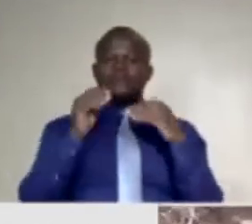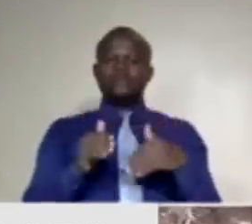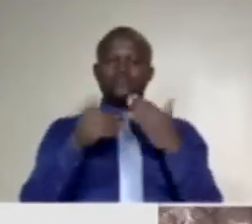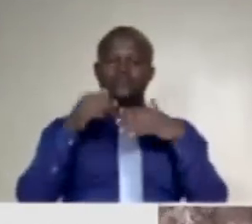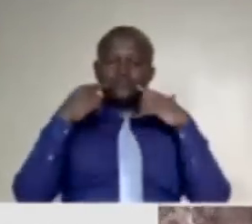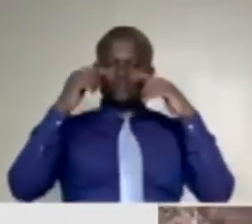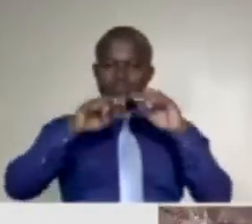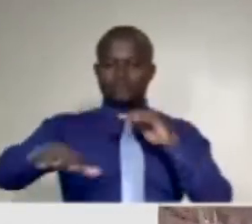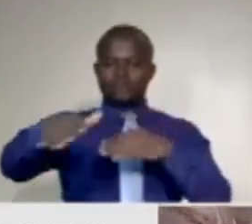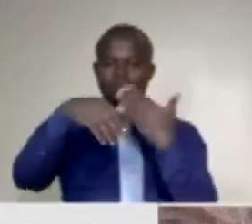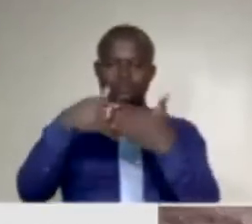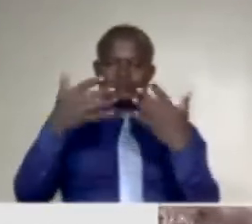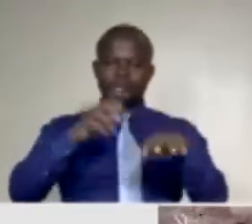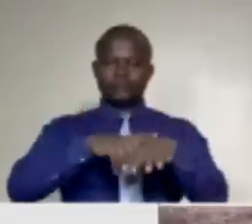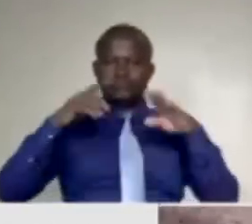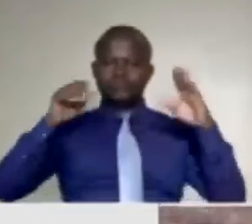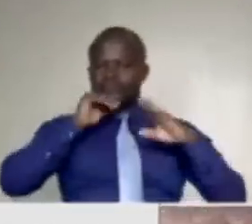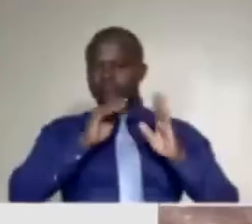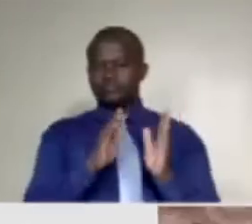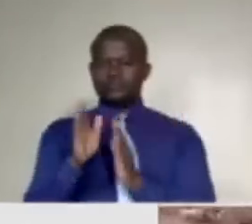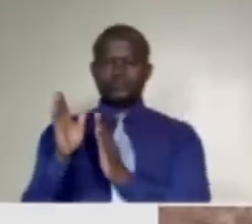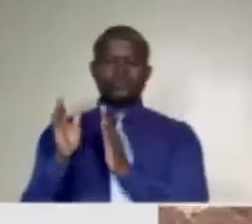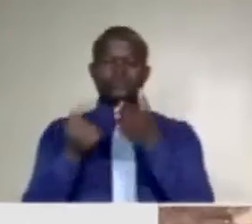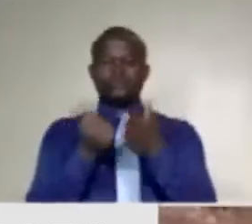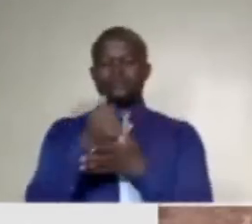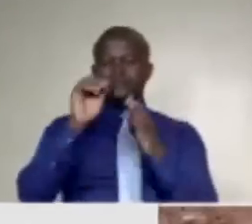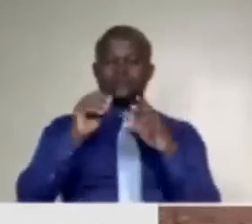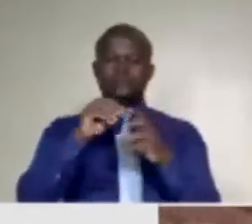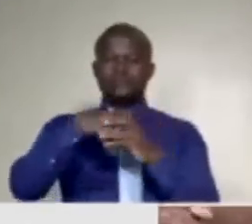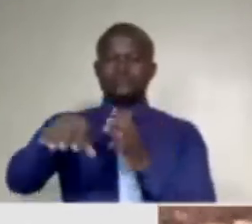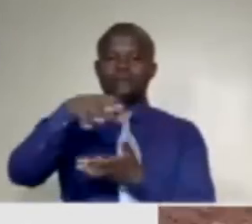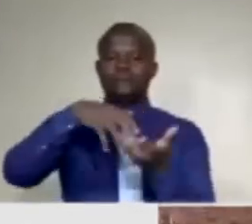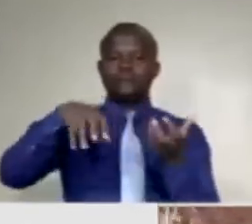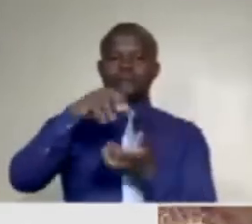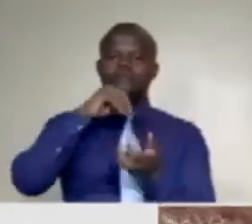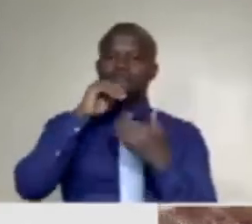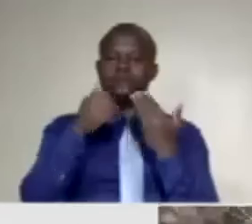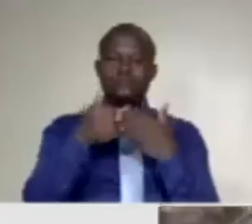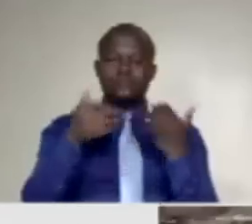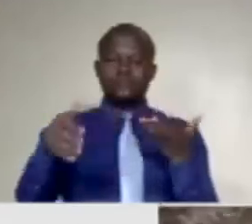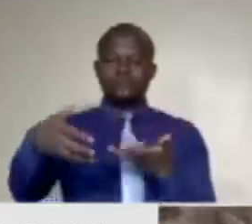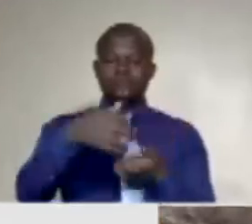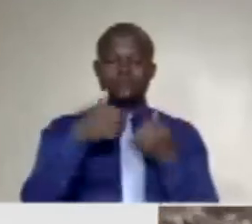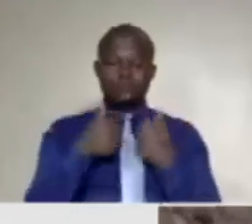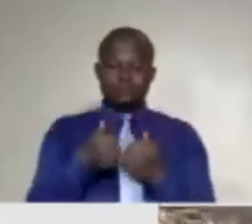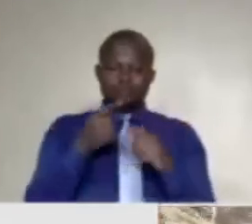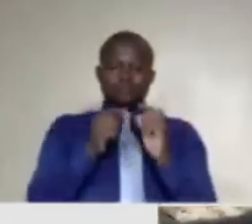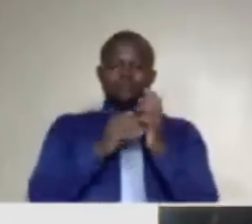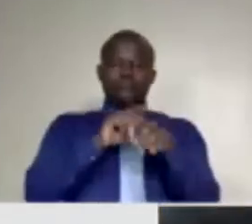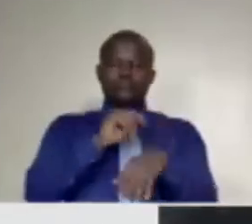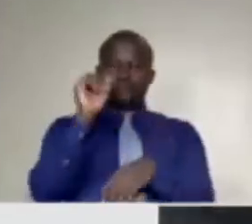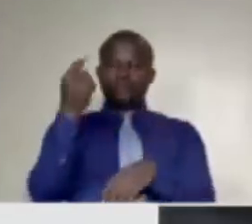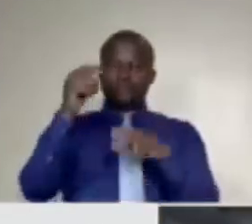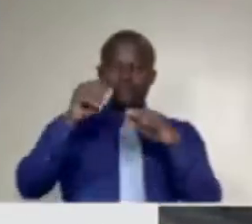bavuga ko iki gishanga cyamaze igihe kinini kidatunganyije, bigatuma bahingamo mu kajagari ntibeze uko bikwiye. Ariko ubu ku nshuro ya mbere